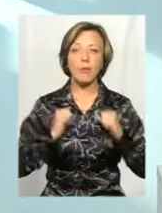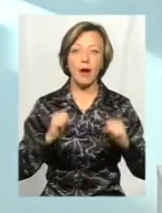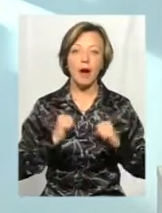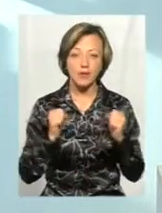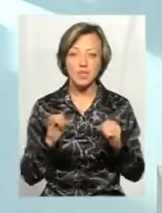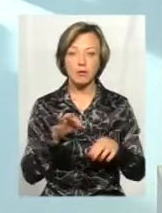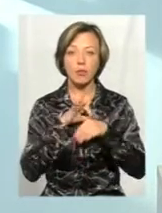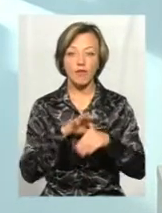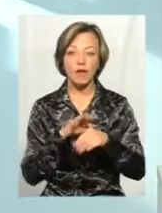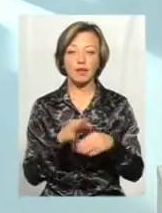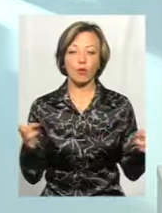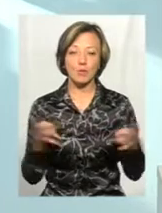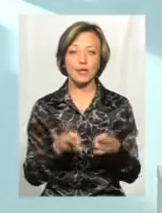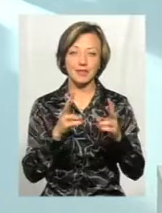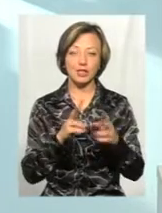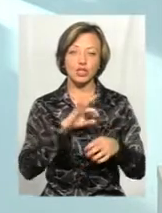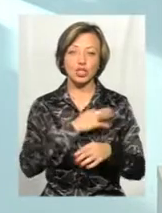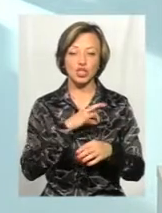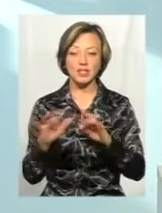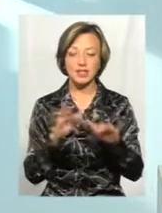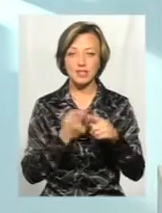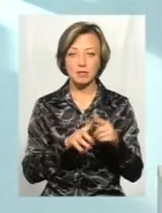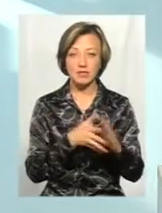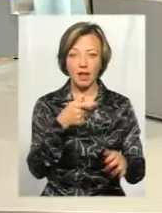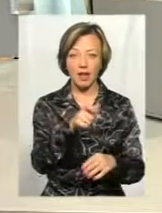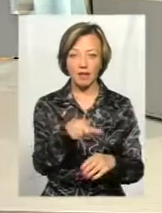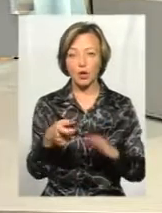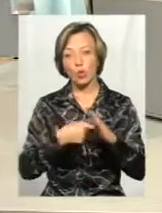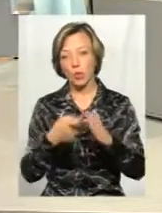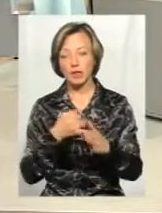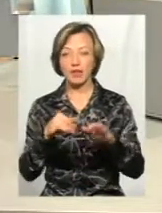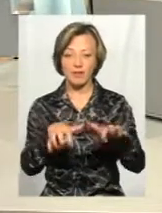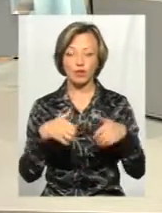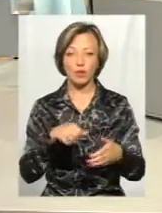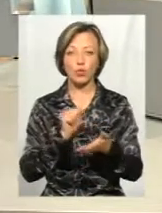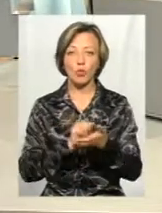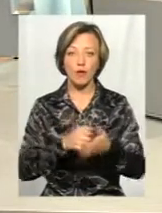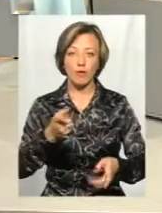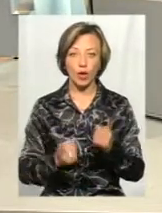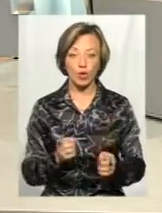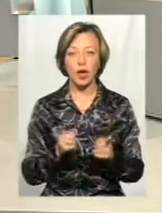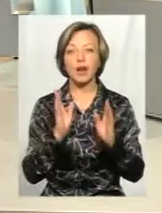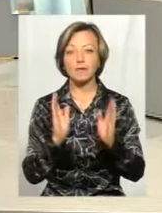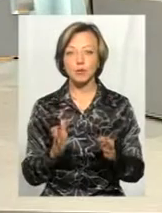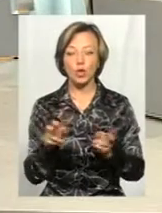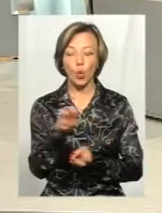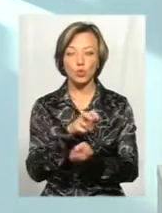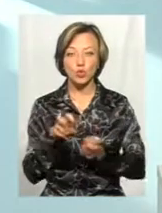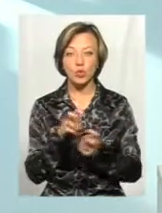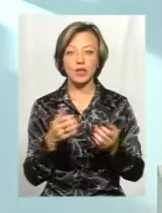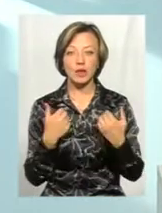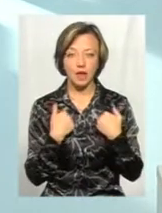намагатися і провести необхідні слідчі дії з цими заявниками. Це і допити, і вилучення оригіналів документів, будуть їх розшукувати. І